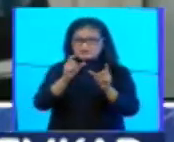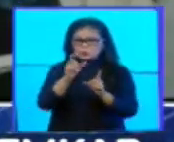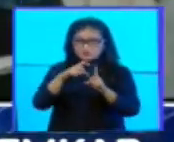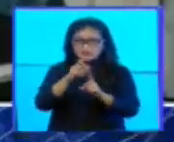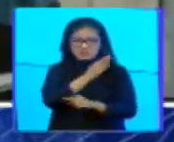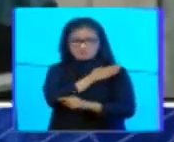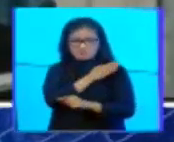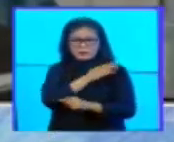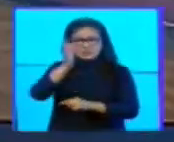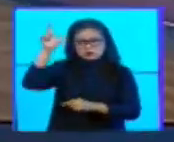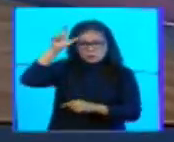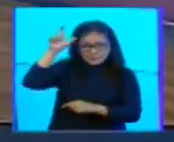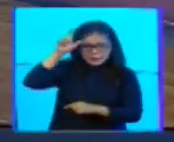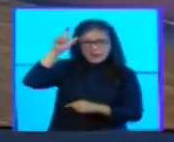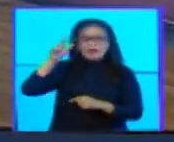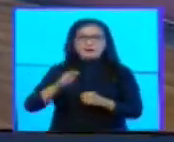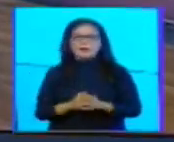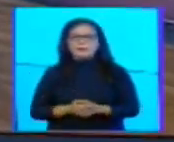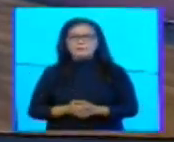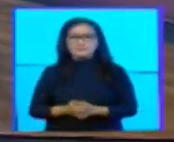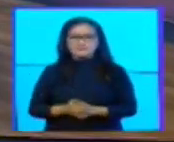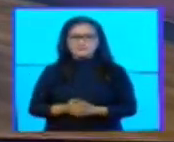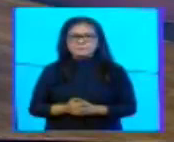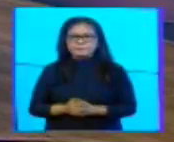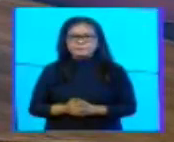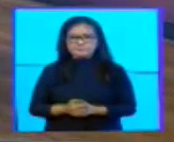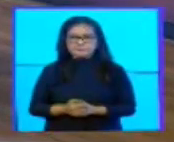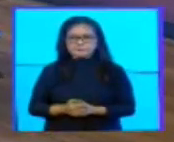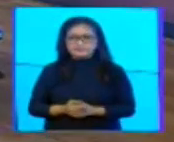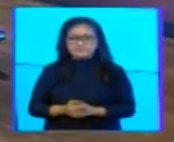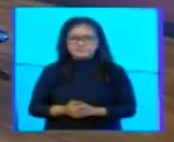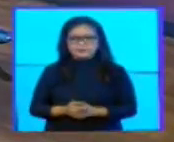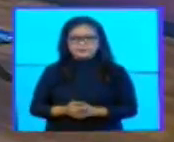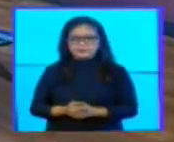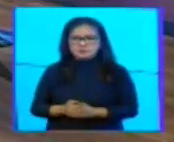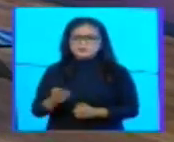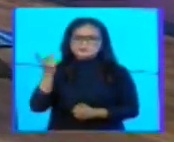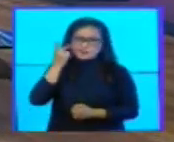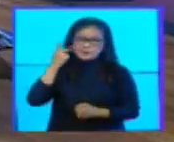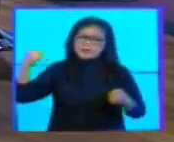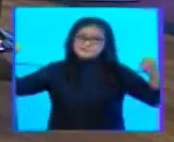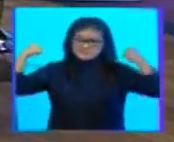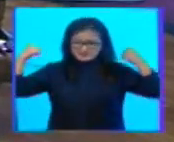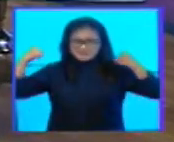lebih baik Terima kasih destijl ini melaporkan dari RSUD Sumedang Jawa Barat jaga kesehatan dan selamat bertugas kembali